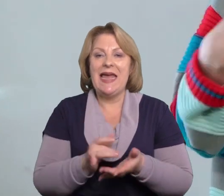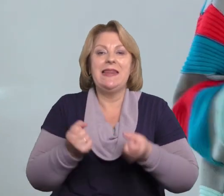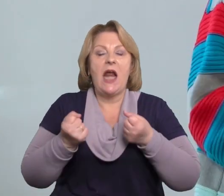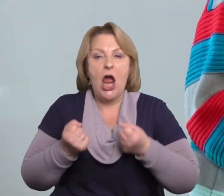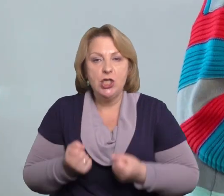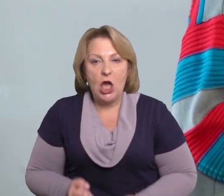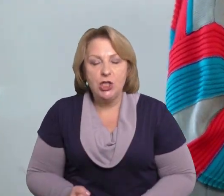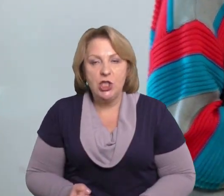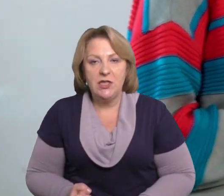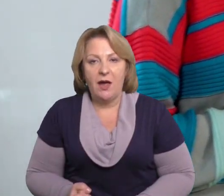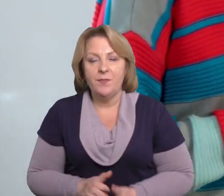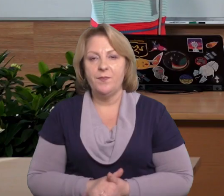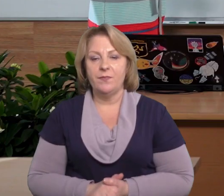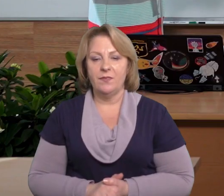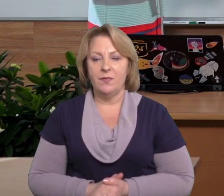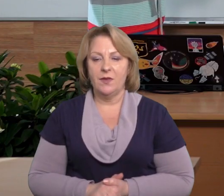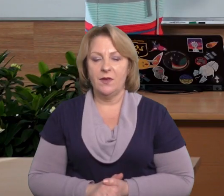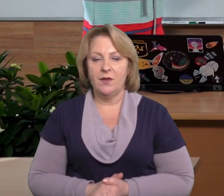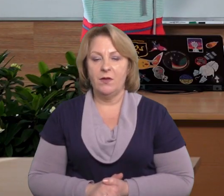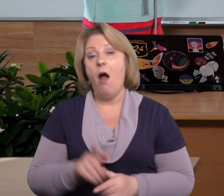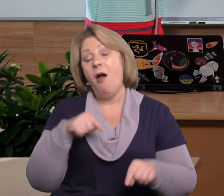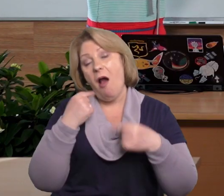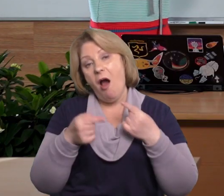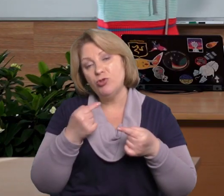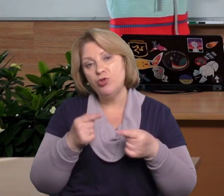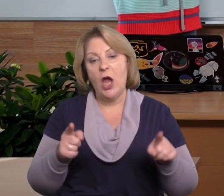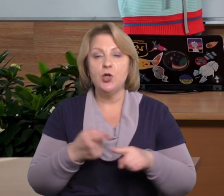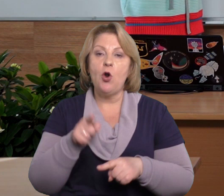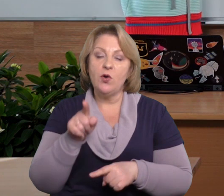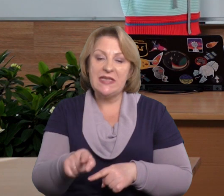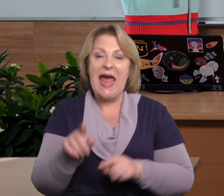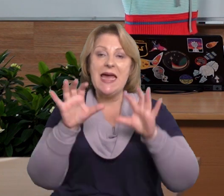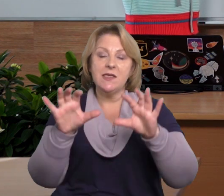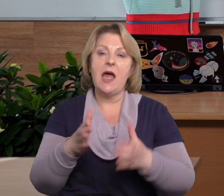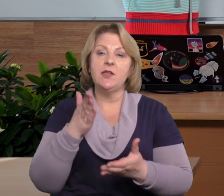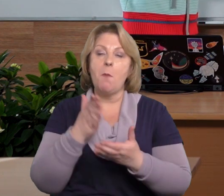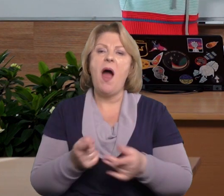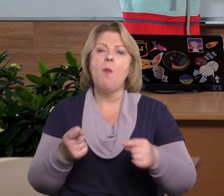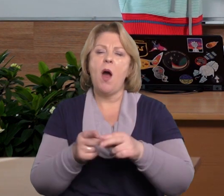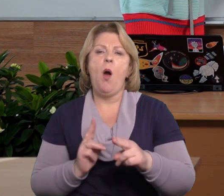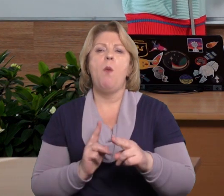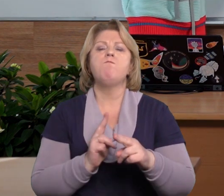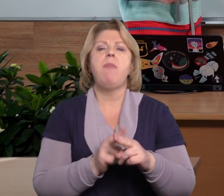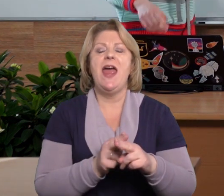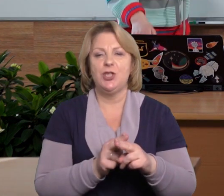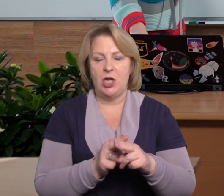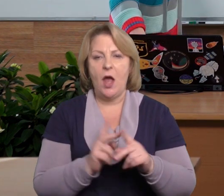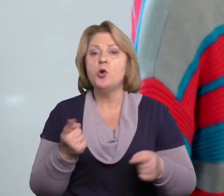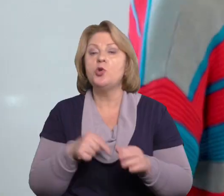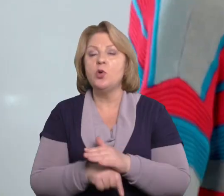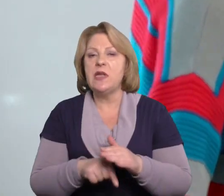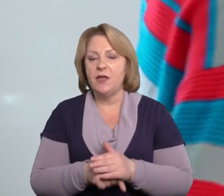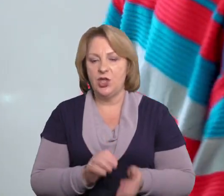тяжіння, про який ми з вами вже поговорили, то кажуть, що цей закон, він має певне обмеження. Що це